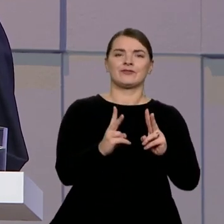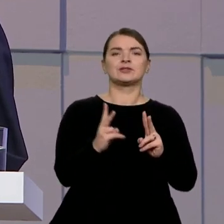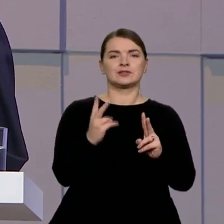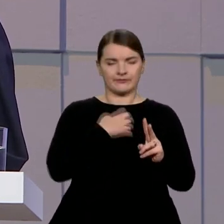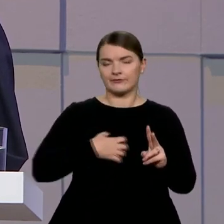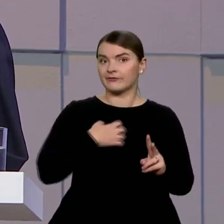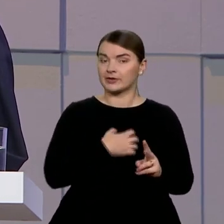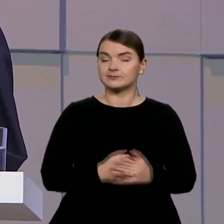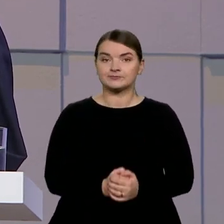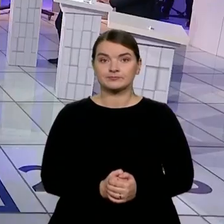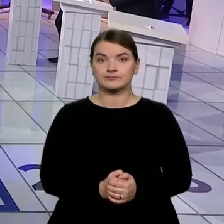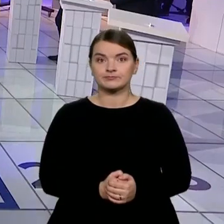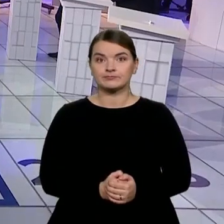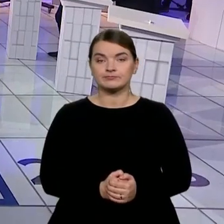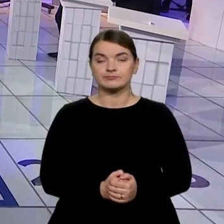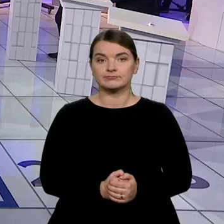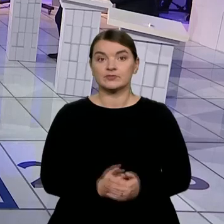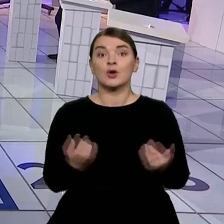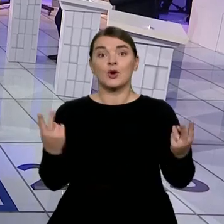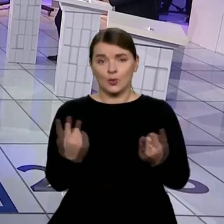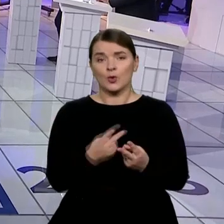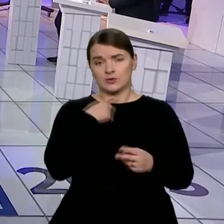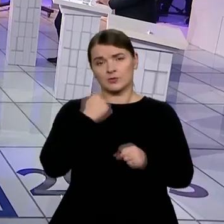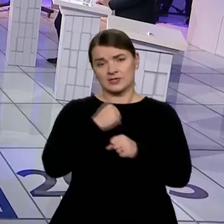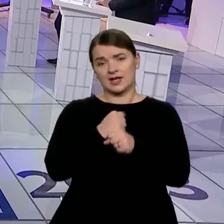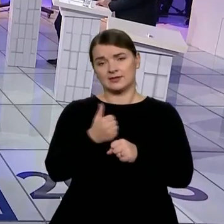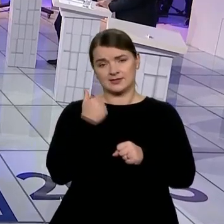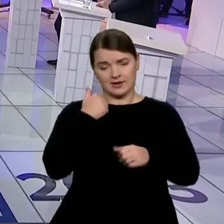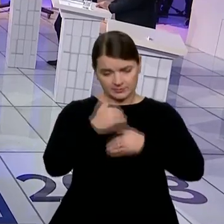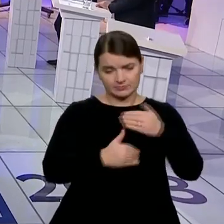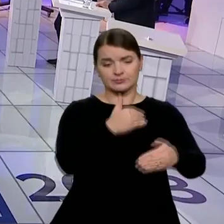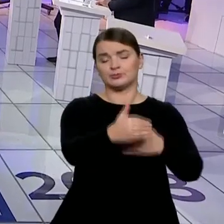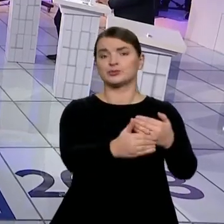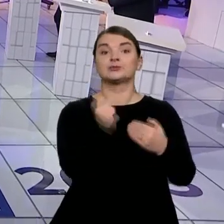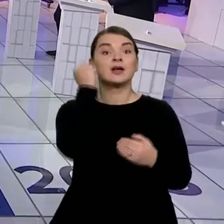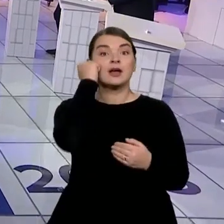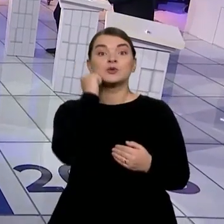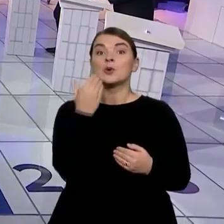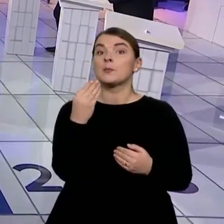Tai manau, šitoje vietoje reikia labiausiai ir dėti daug pastangų. Dėkui. Pone Medžiudovai.